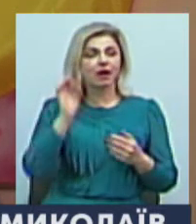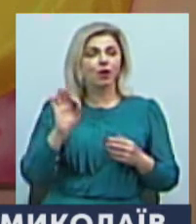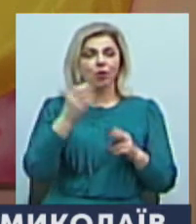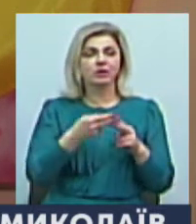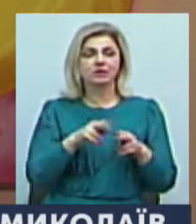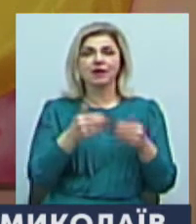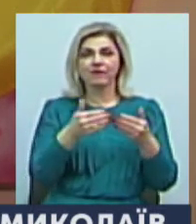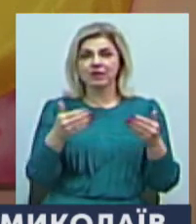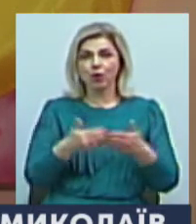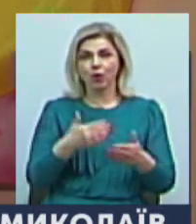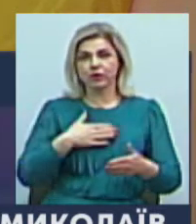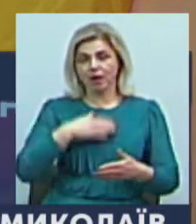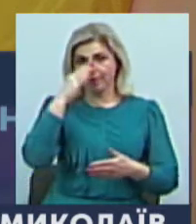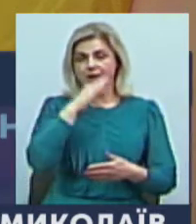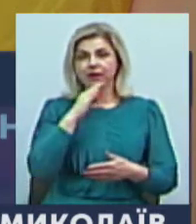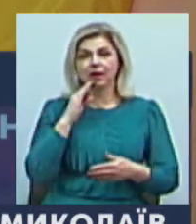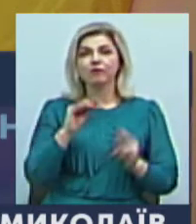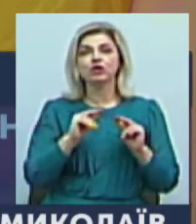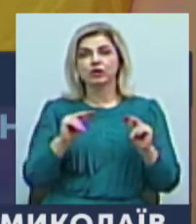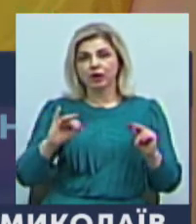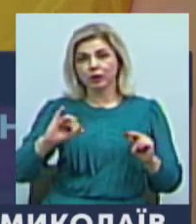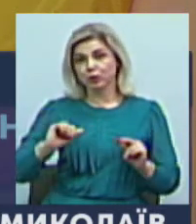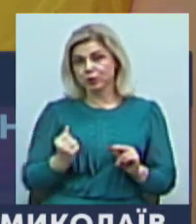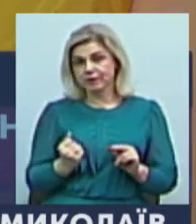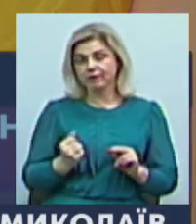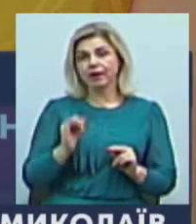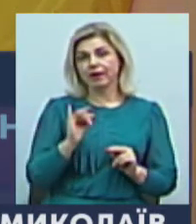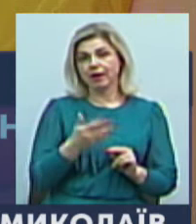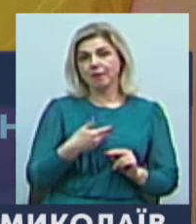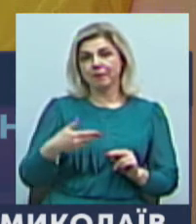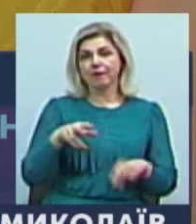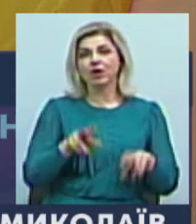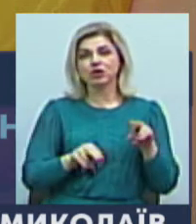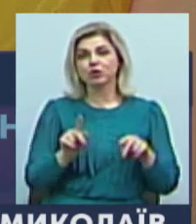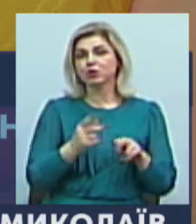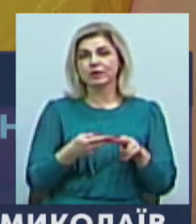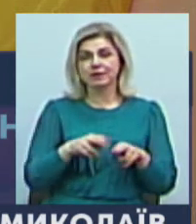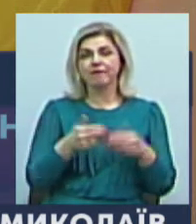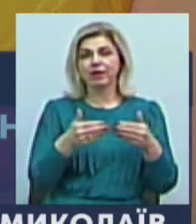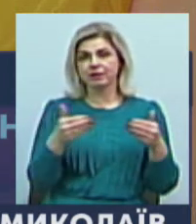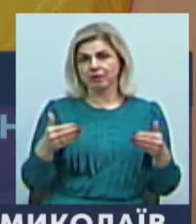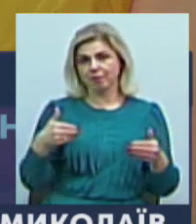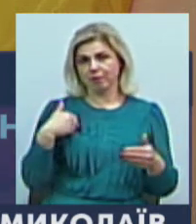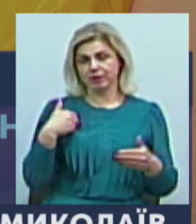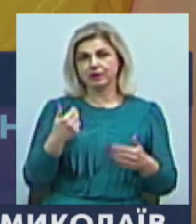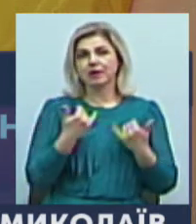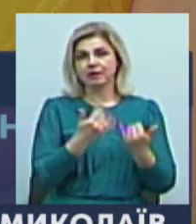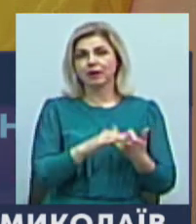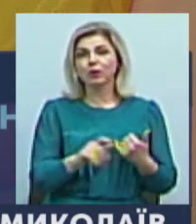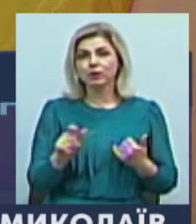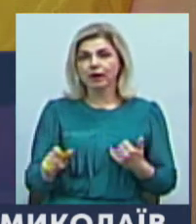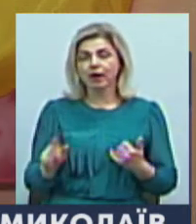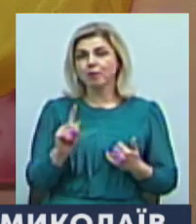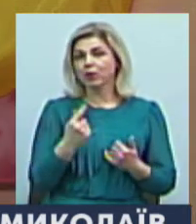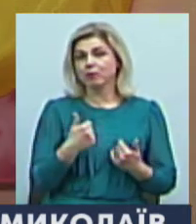від наших батьків, від наших вчителів та друзів. Ну, ми вважаємо, що ця виставка є дуже корисною для людей, тому що